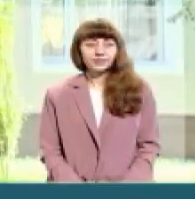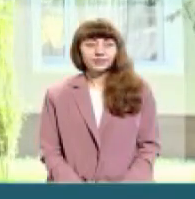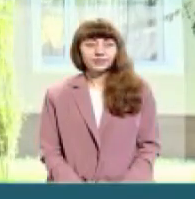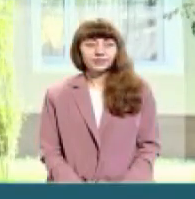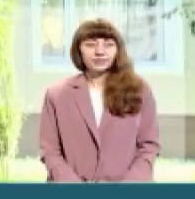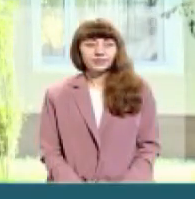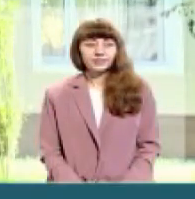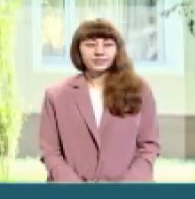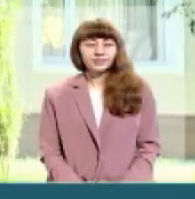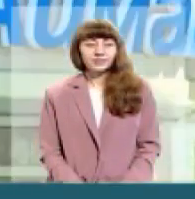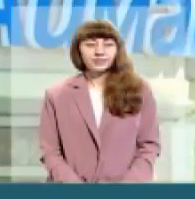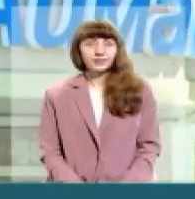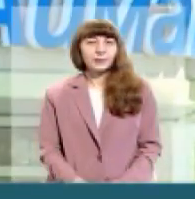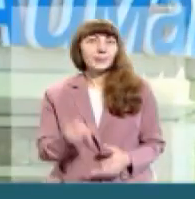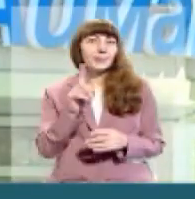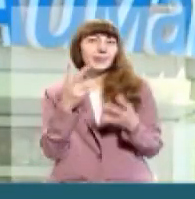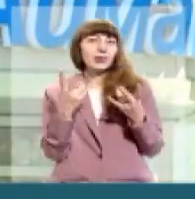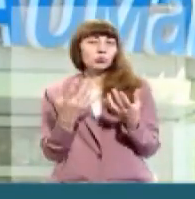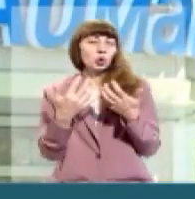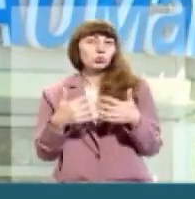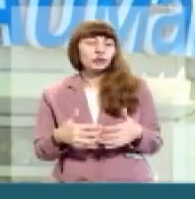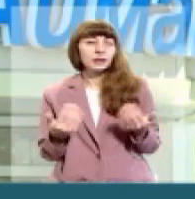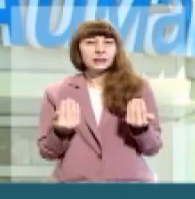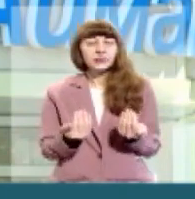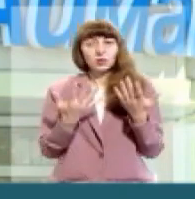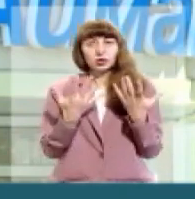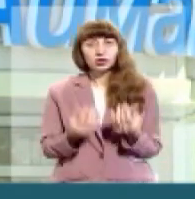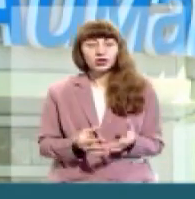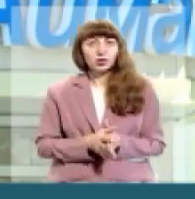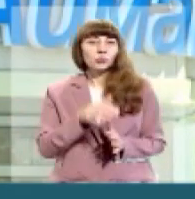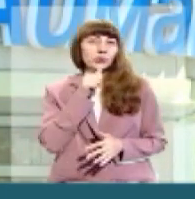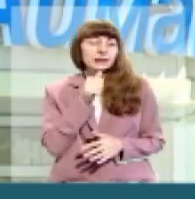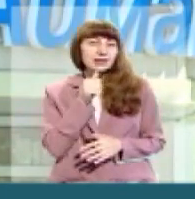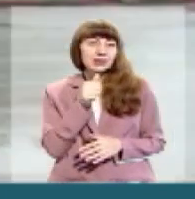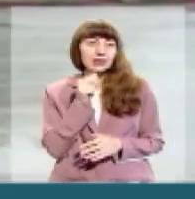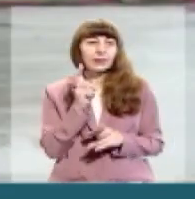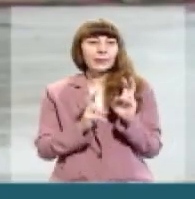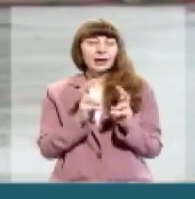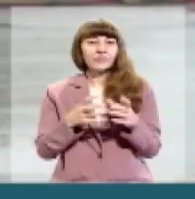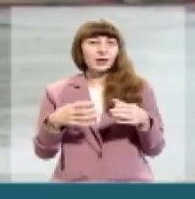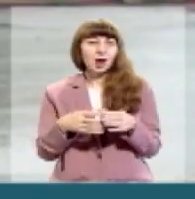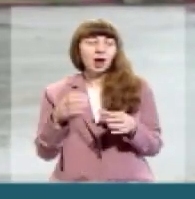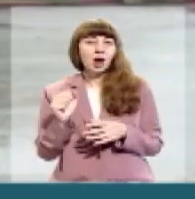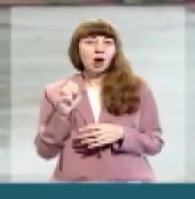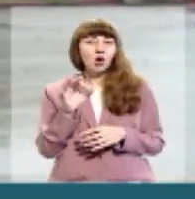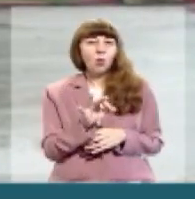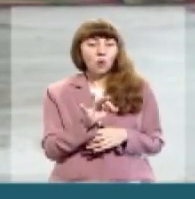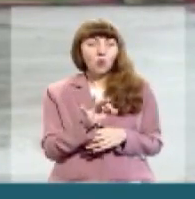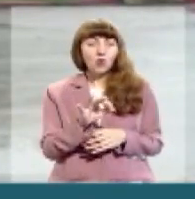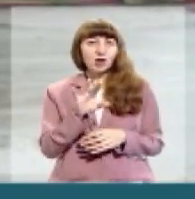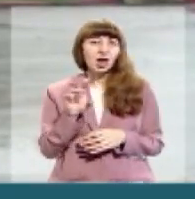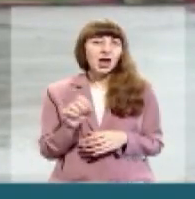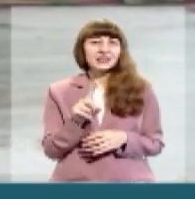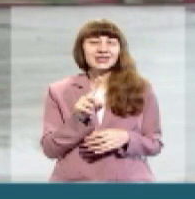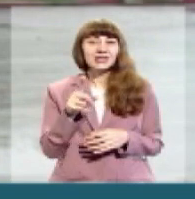Бүгінгі күні Қазтрансгаз аймақ акционерлік қоғамының Қостанай өндірістік филиалы облыста 200 мыңға жуық тұтынушыны табиғи газбен